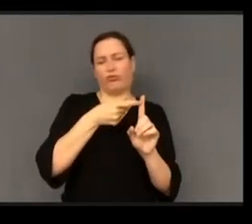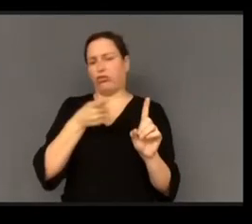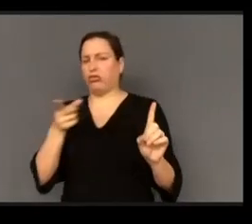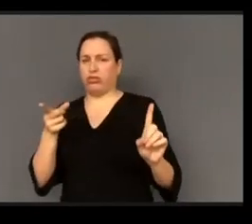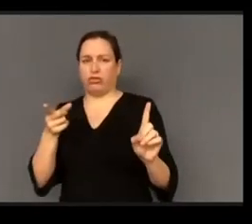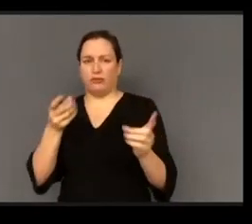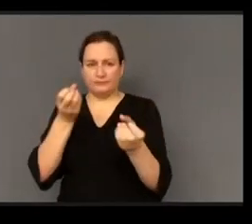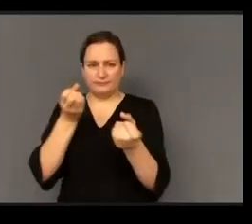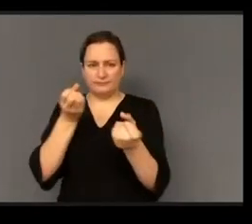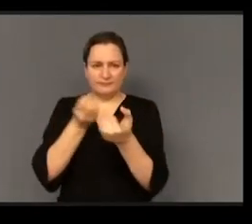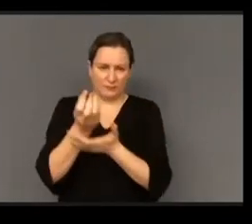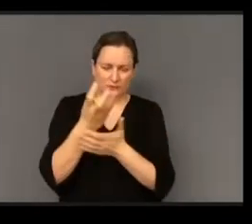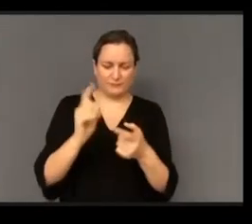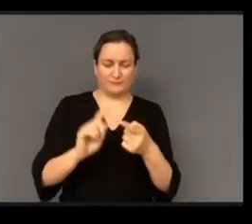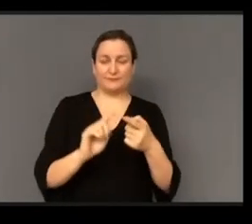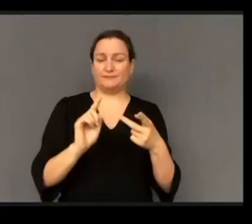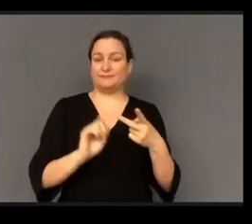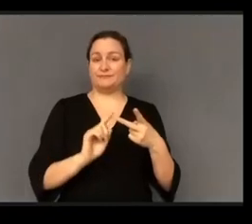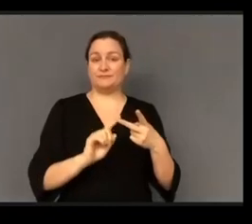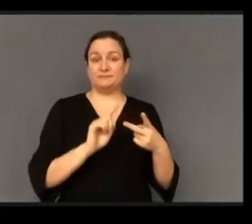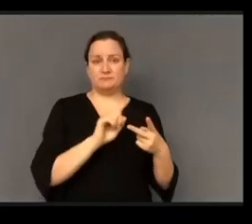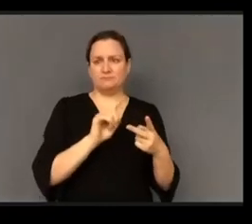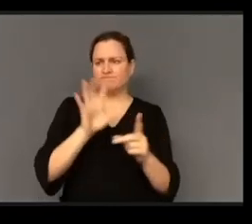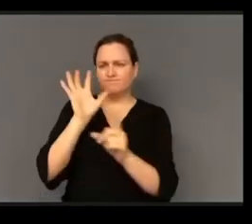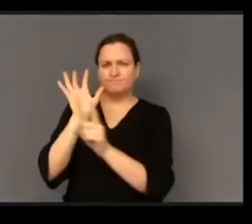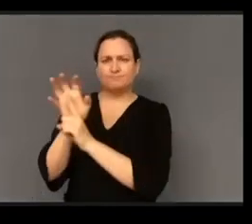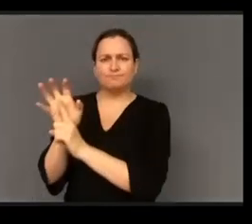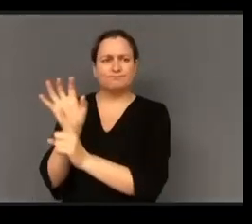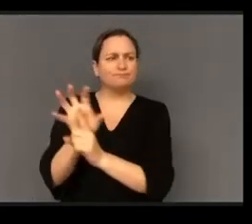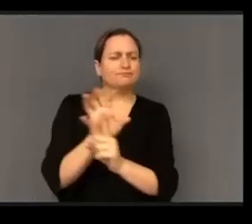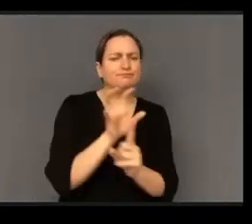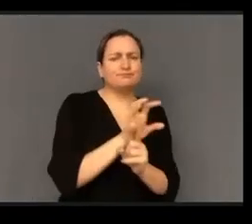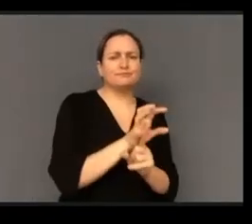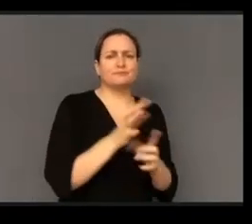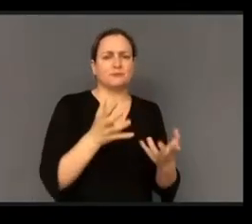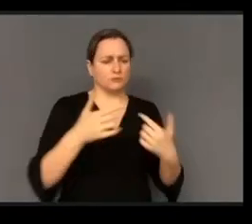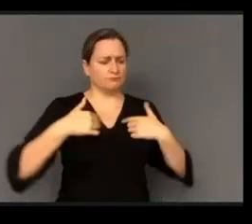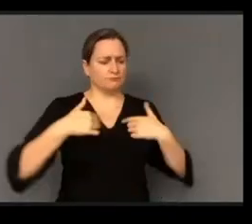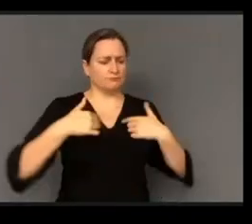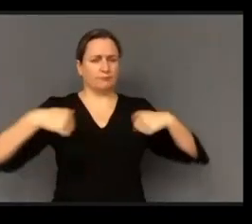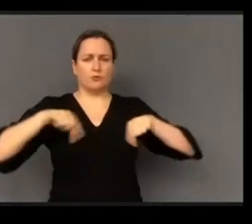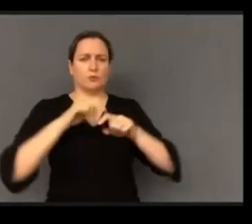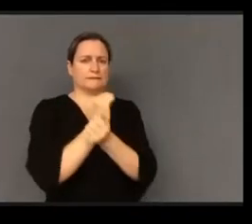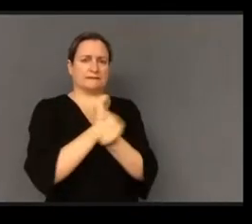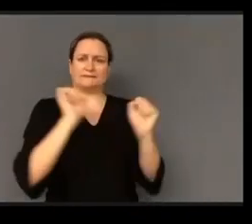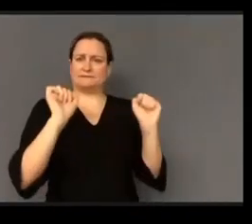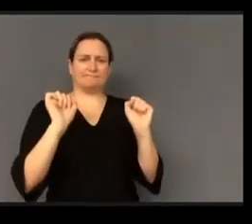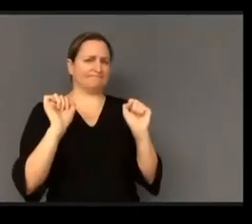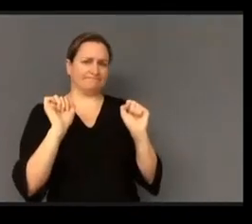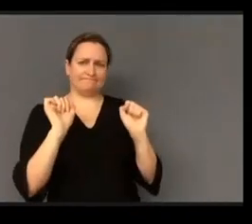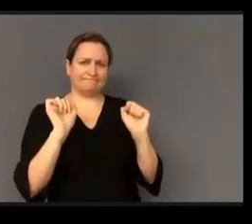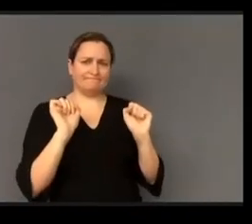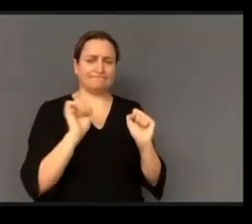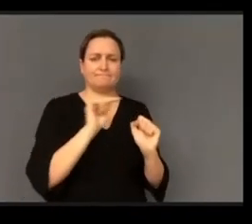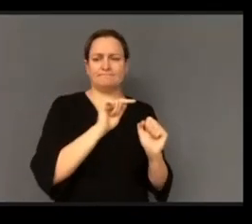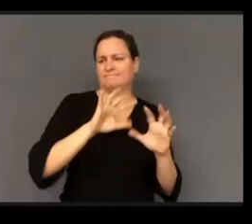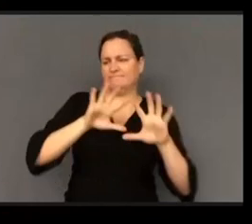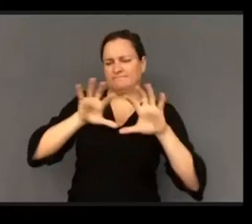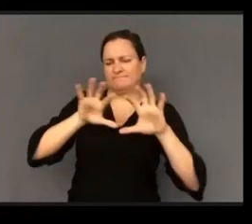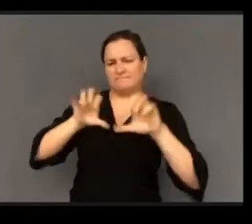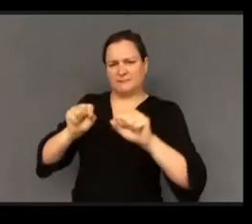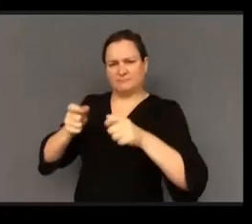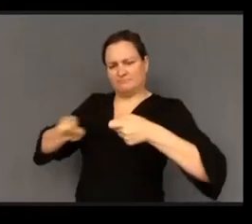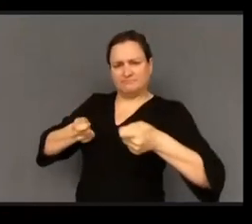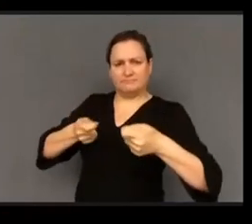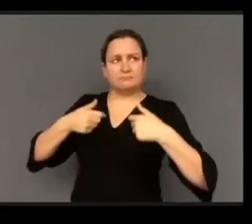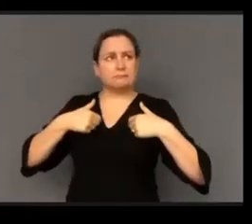威胁人民群众生命安全和自由以及经济社会活动的问题，如虚假信息等非法